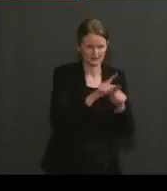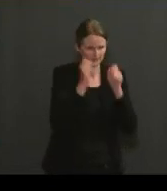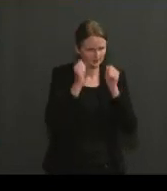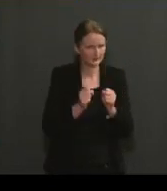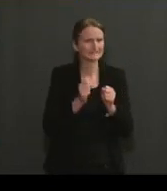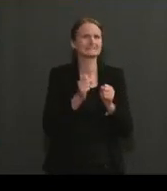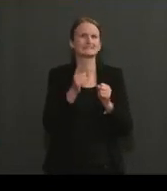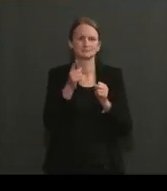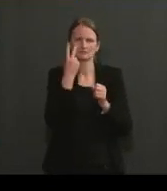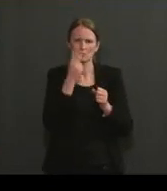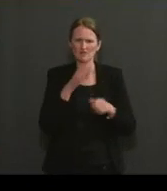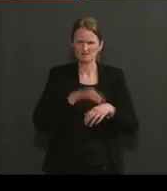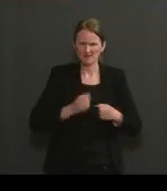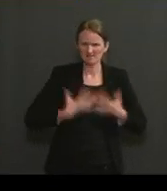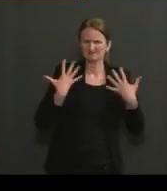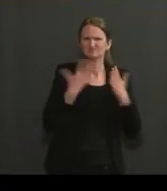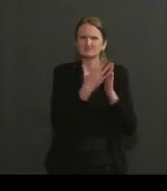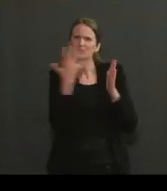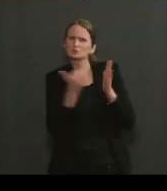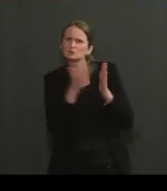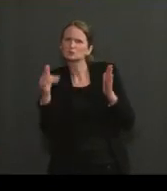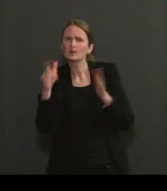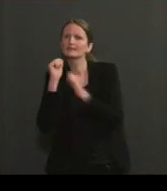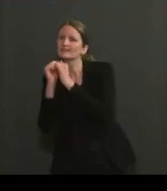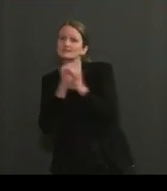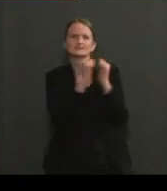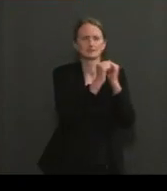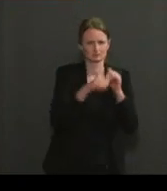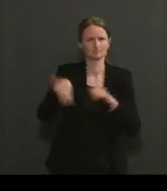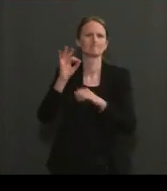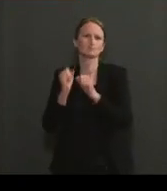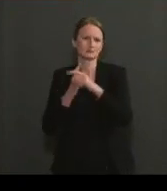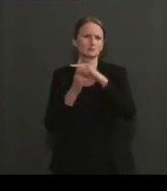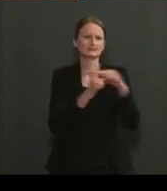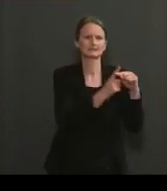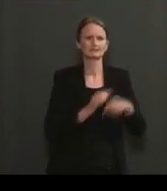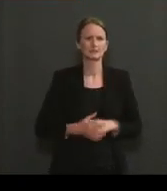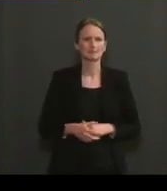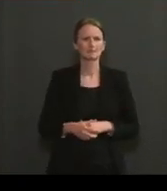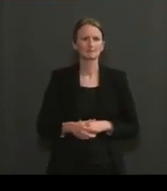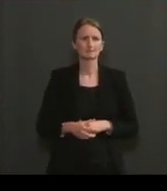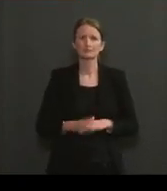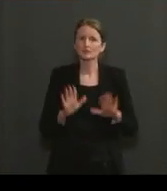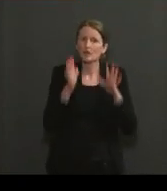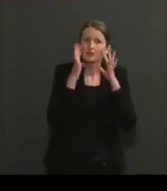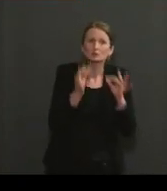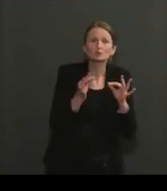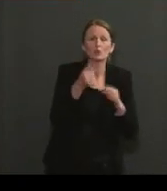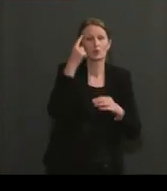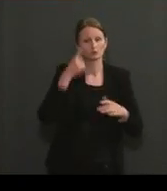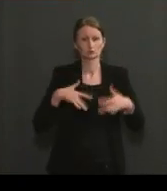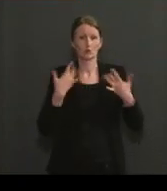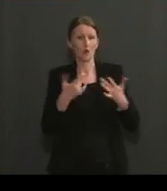fausse réassurance puisque vous pourriez être porteur et être contagieux, et encore plus contagieux dans les jours qui suivent.